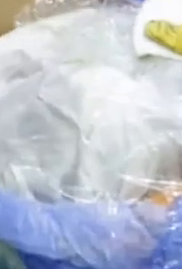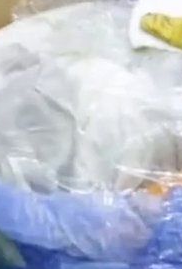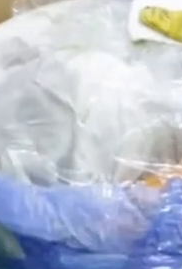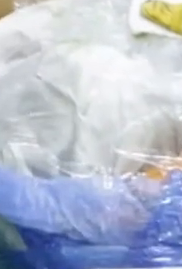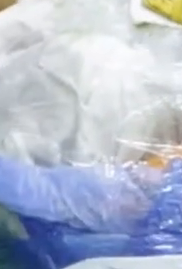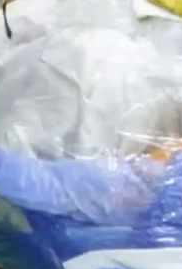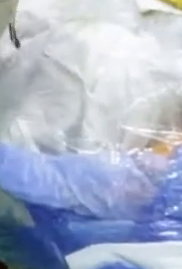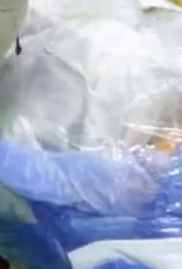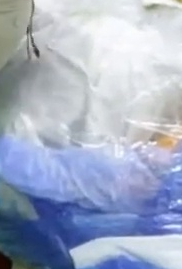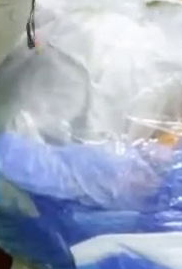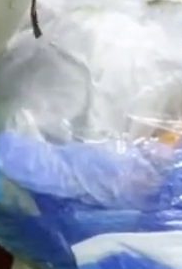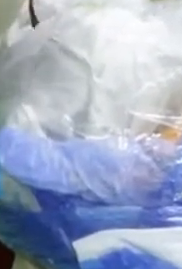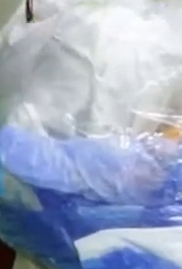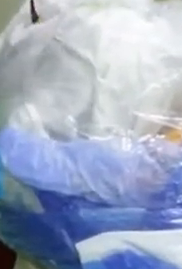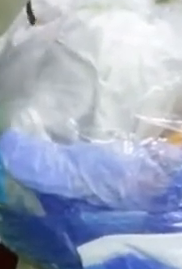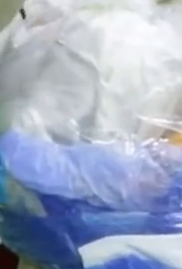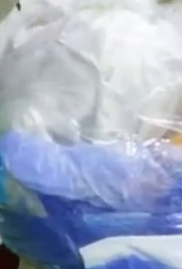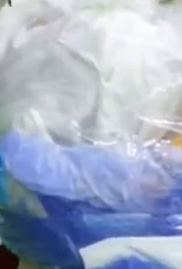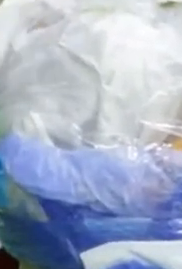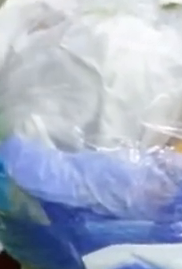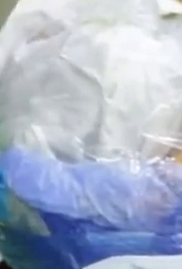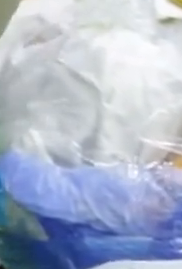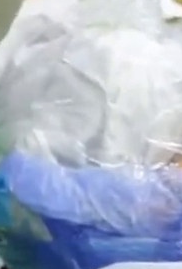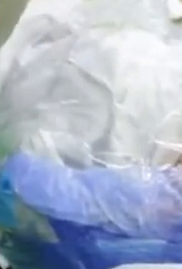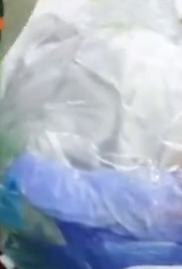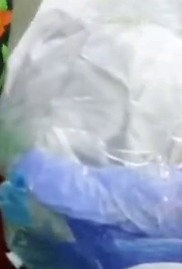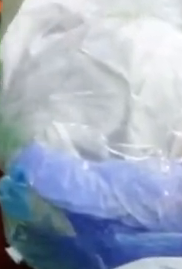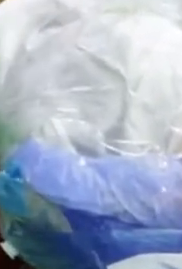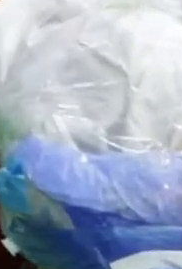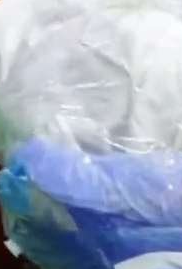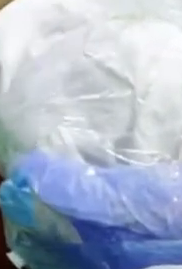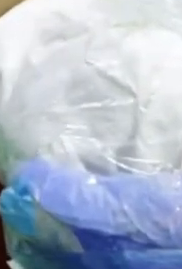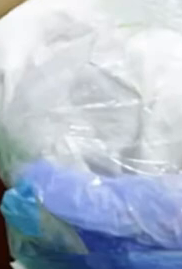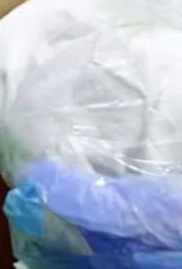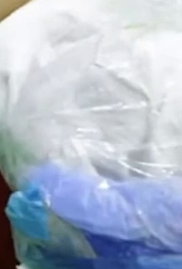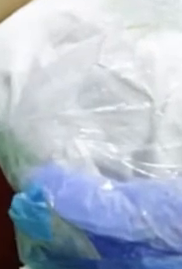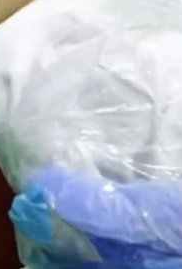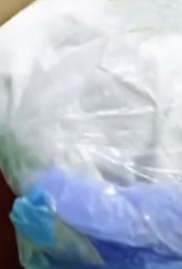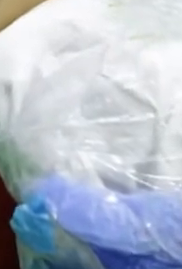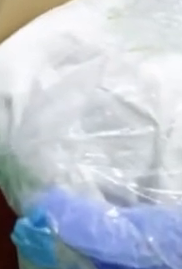되는지 안 되는지 그거를 이따가 숙직원들한테 부탁하세요.